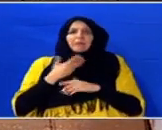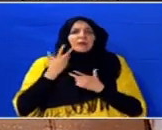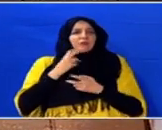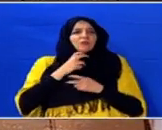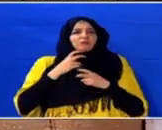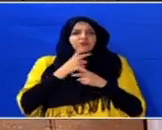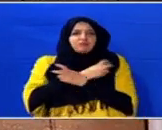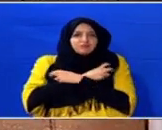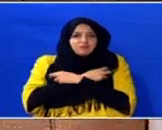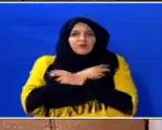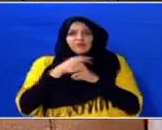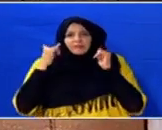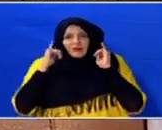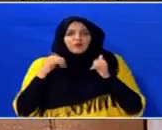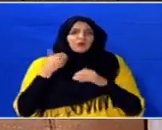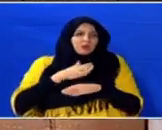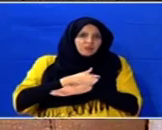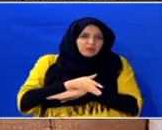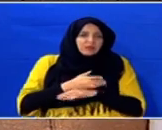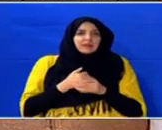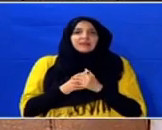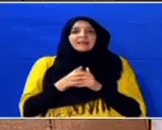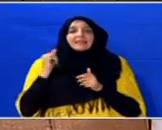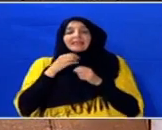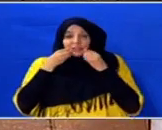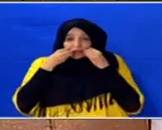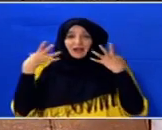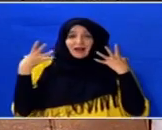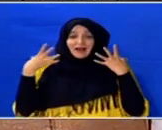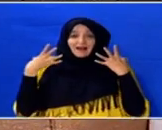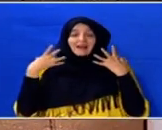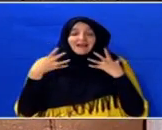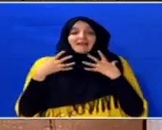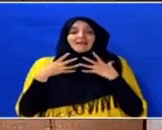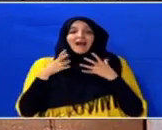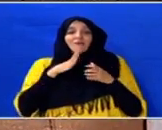أو بقرا أو شيء من هذا القبيل، والذي يملك هرة قطة